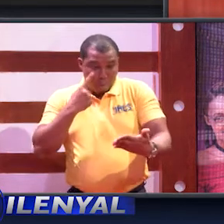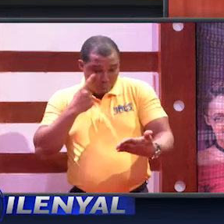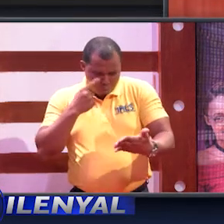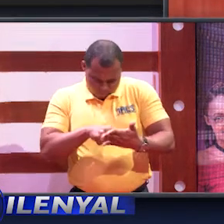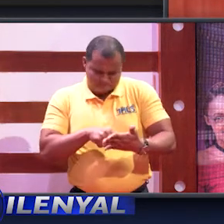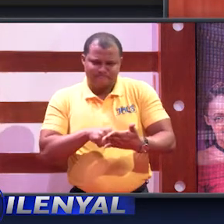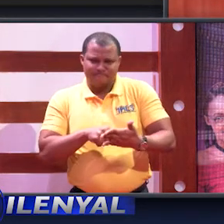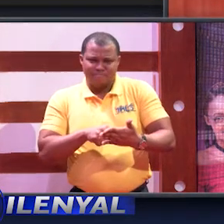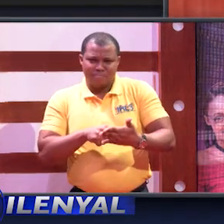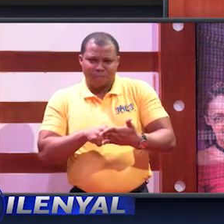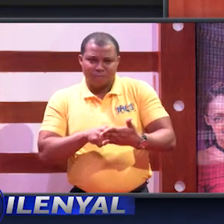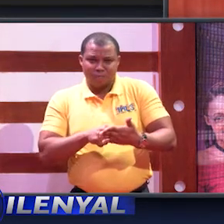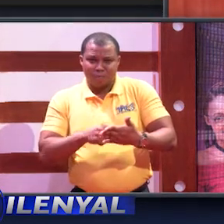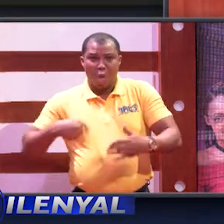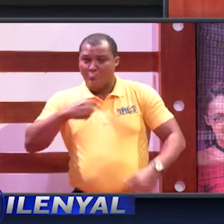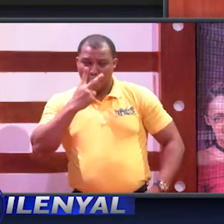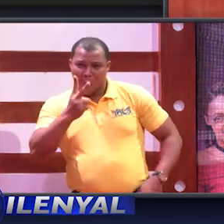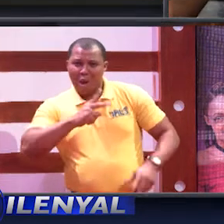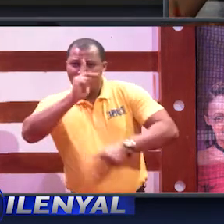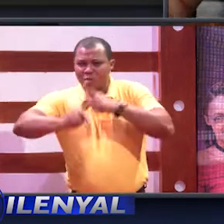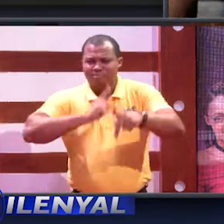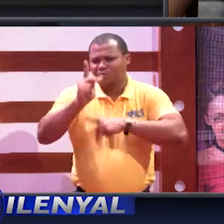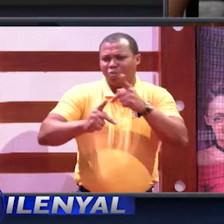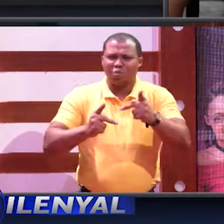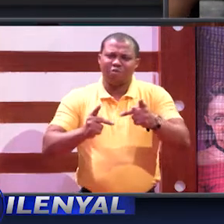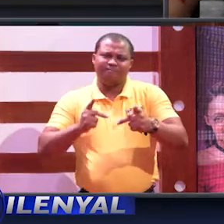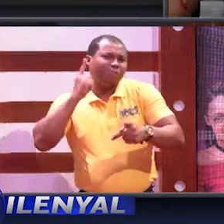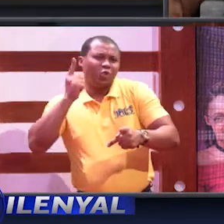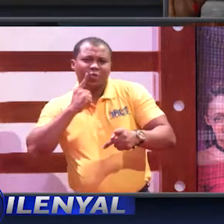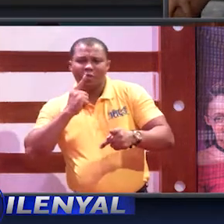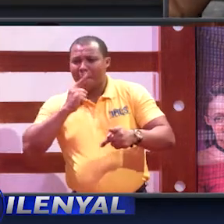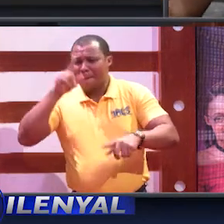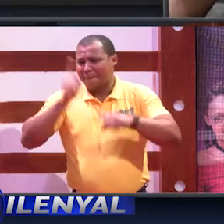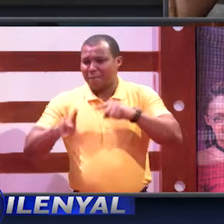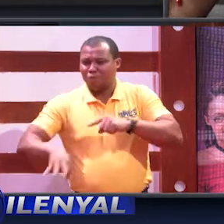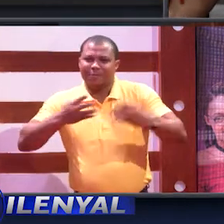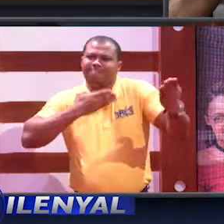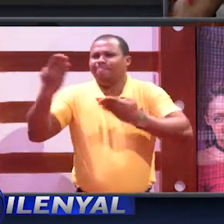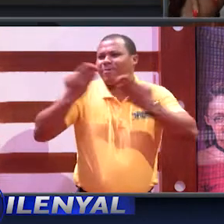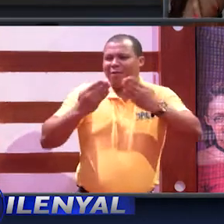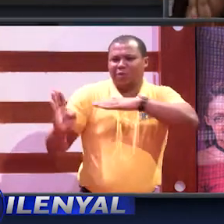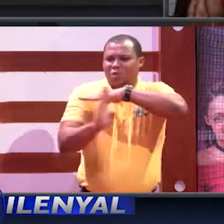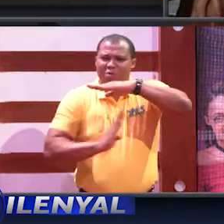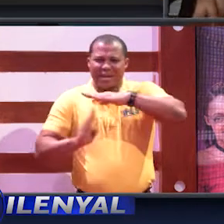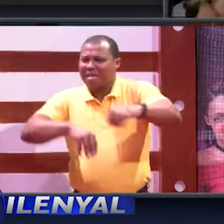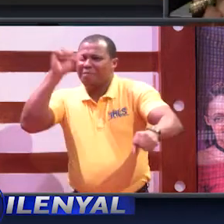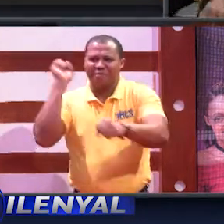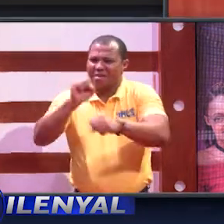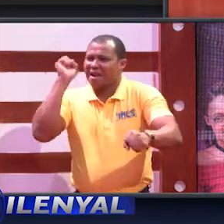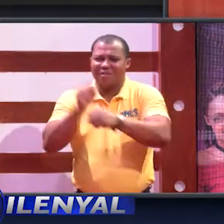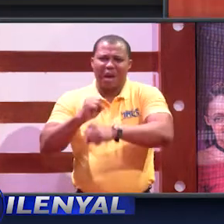que nous voyons que moun studio par contre qui accès avec services sociaux de base. Par exemple, dans le travail,